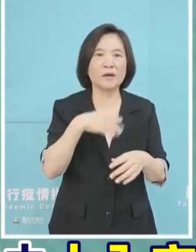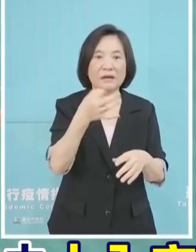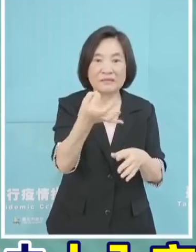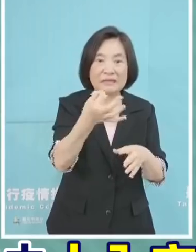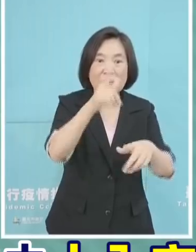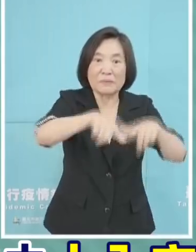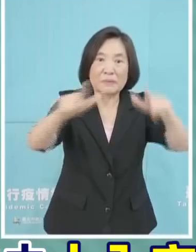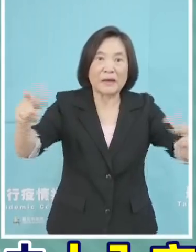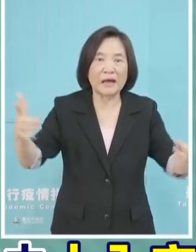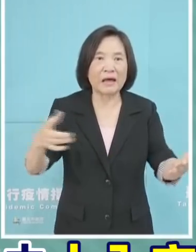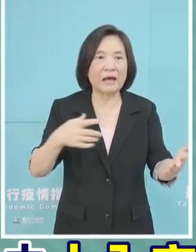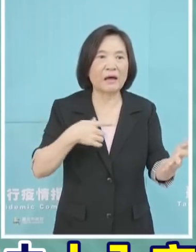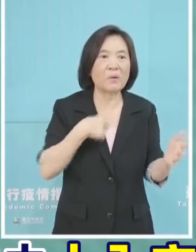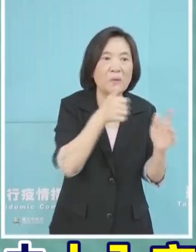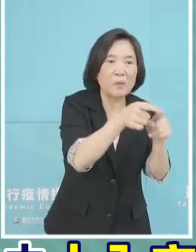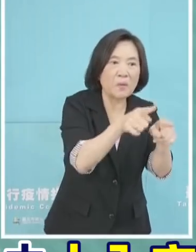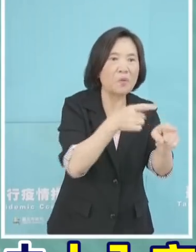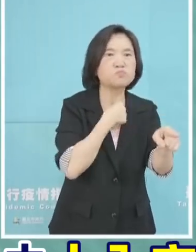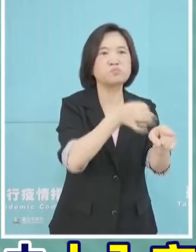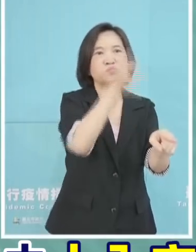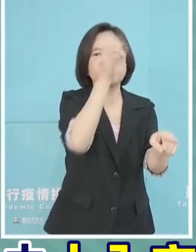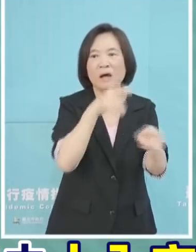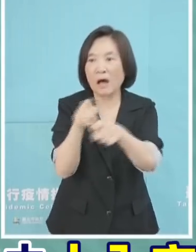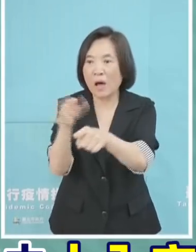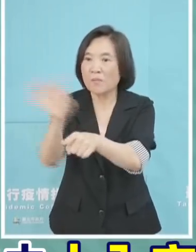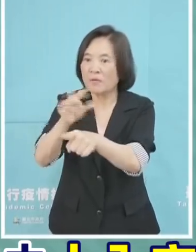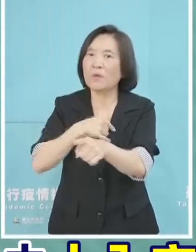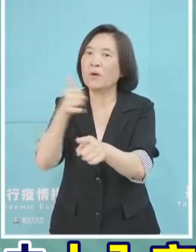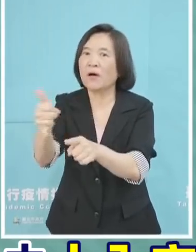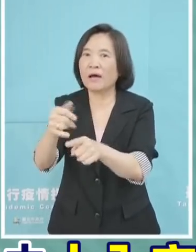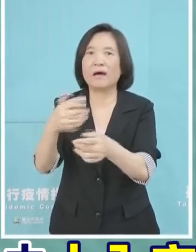疫苗还要选地方这些困扰，你知道，说干脆就免费，